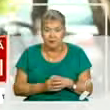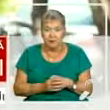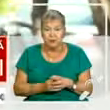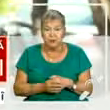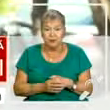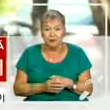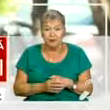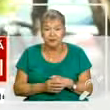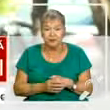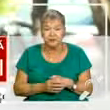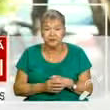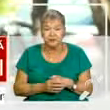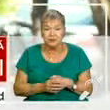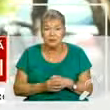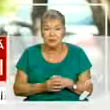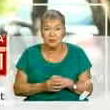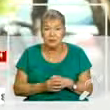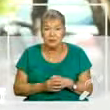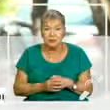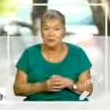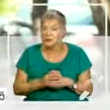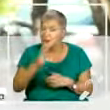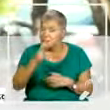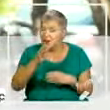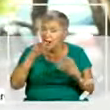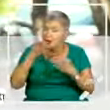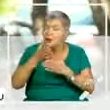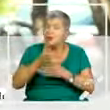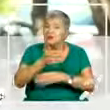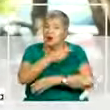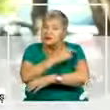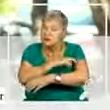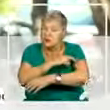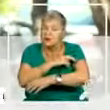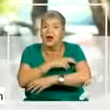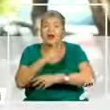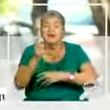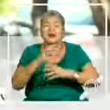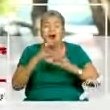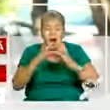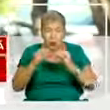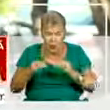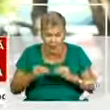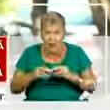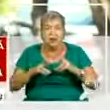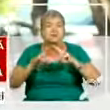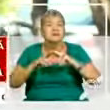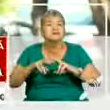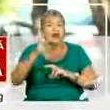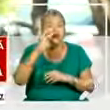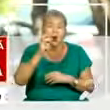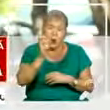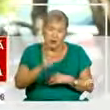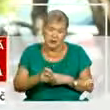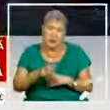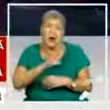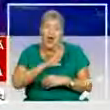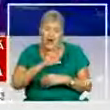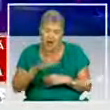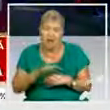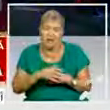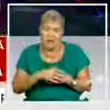Bun găsit, Andra, bun găsit, doamnelor și domnilor. Iată, în continuare, în spitalele din România sunt doi pacienți în stare